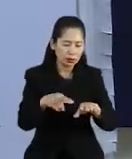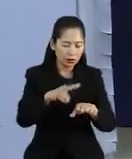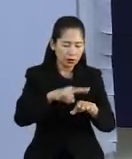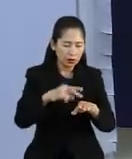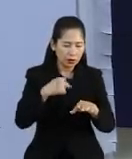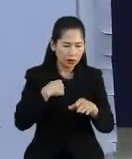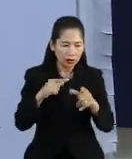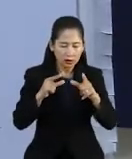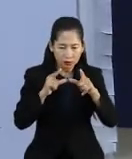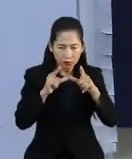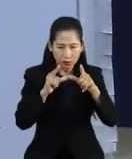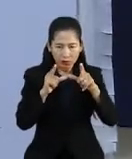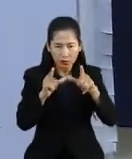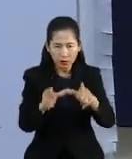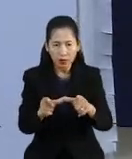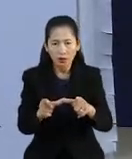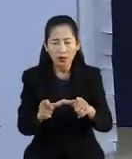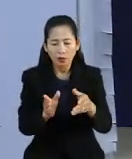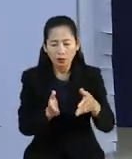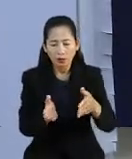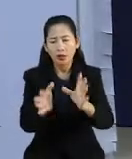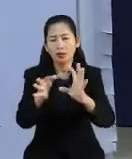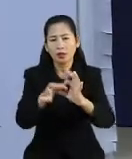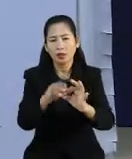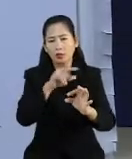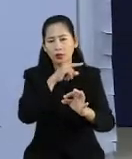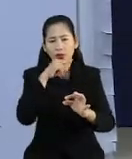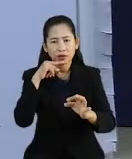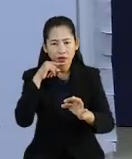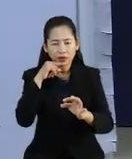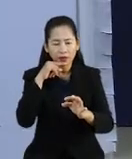dương. Thơ đồng na ở tam mổ ha vị thầy